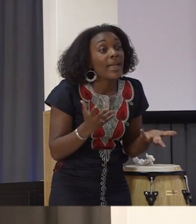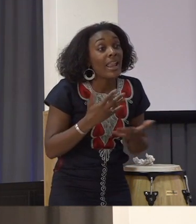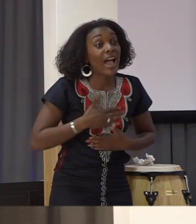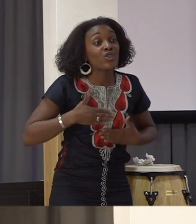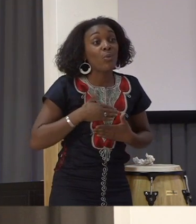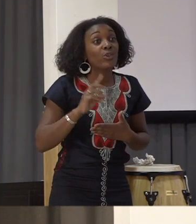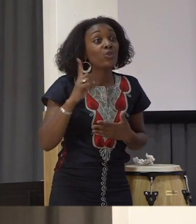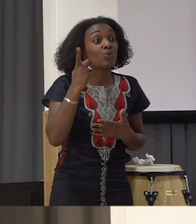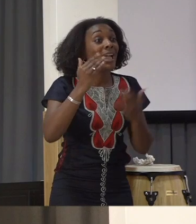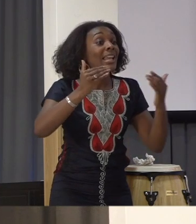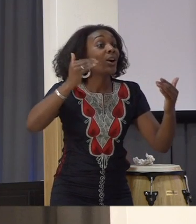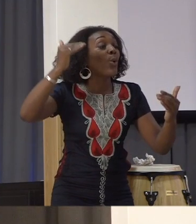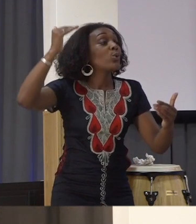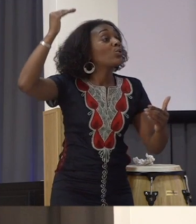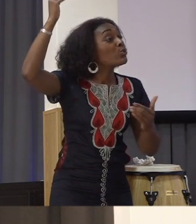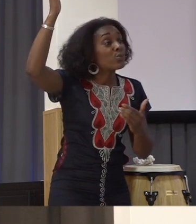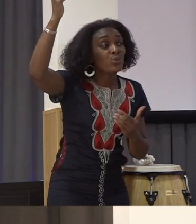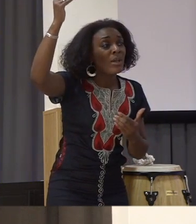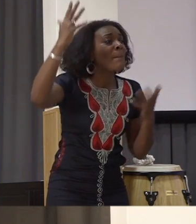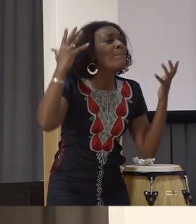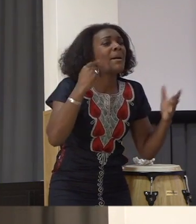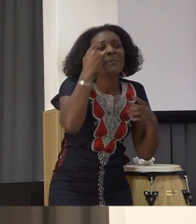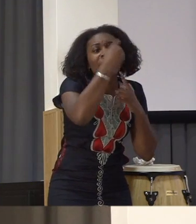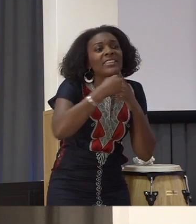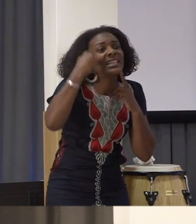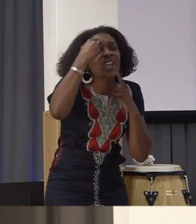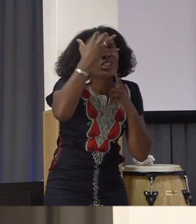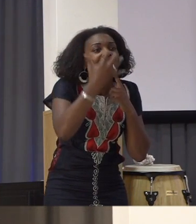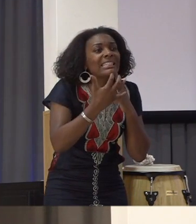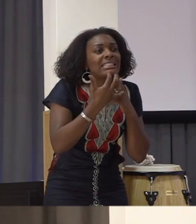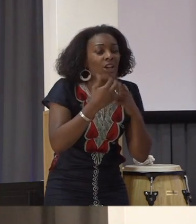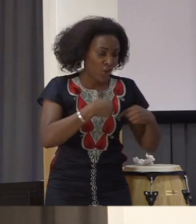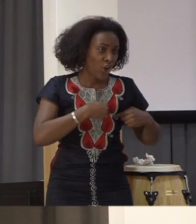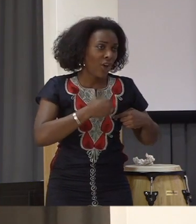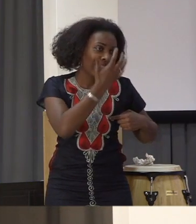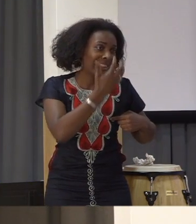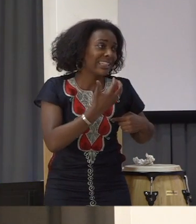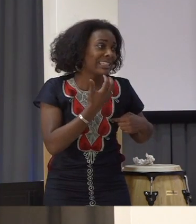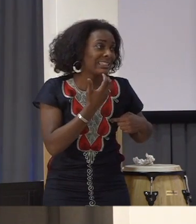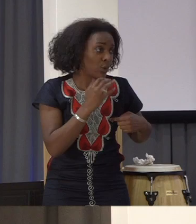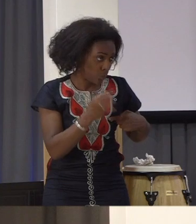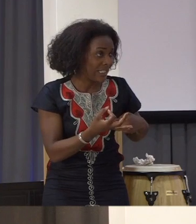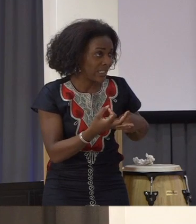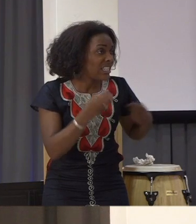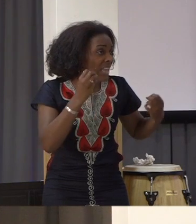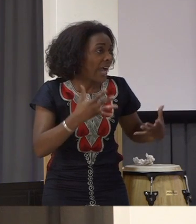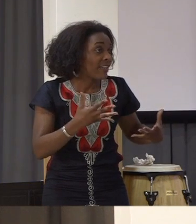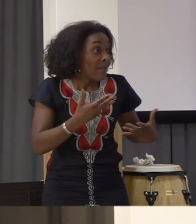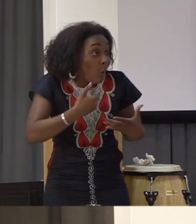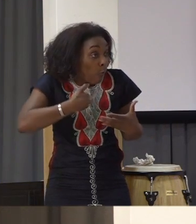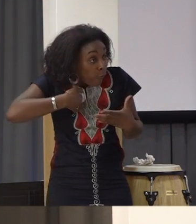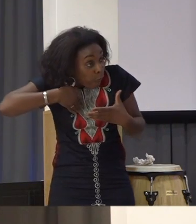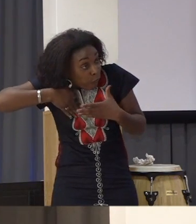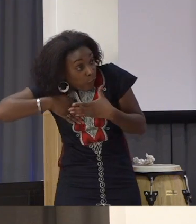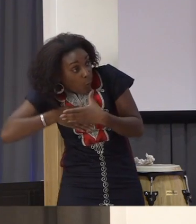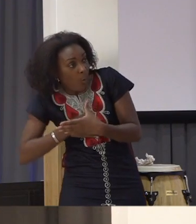ça. C'est-à-dire que même si ton visage est triste, même si ton cœur est triste, au fond de toi, encore en dessous, il y a une joie